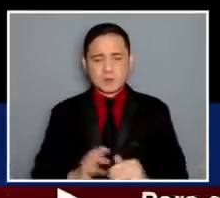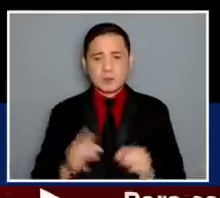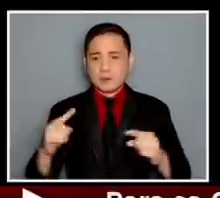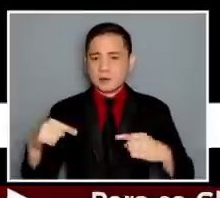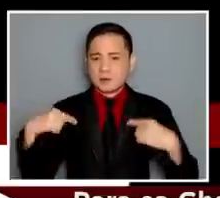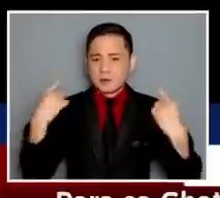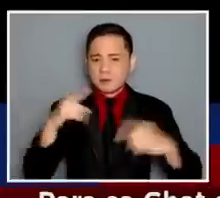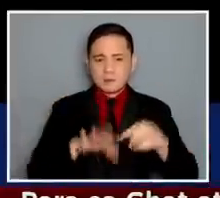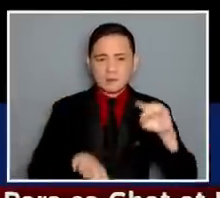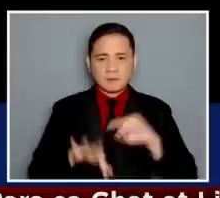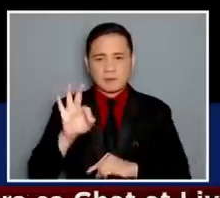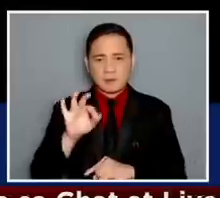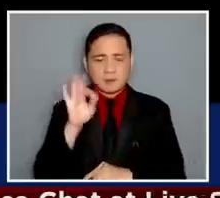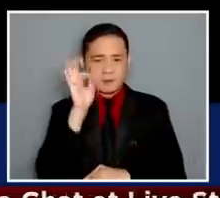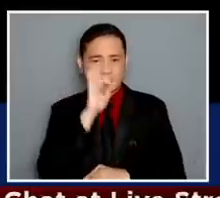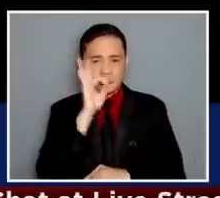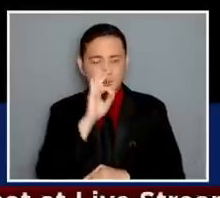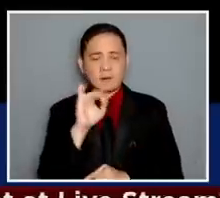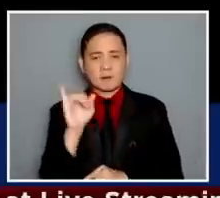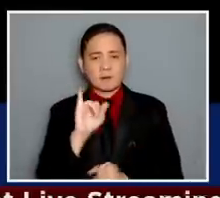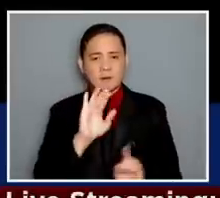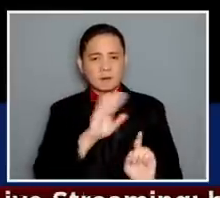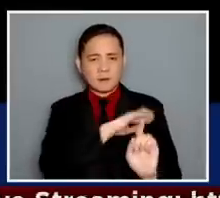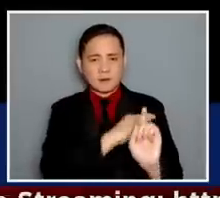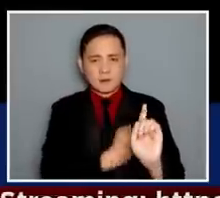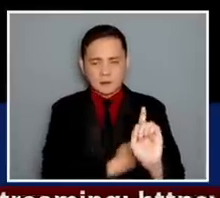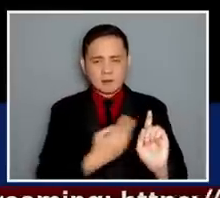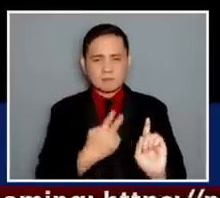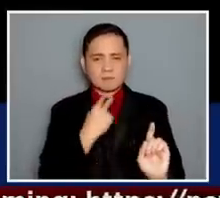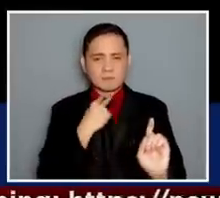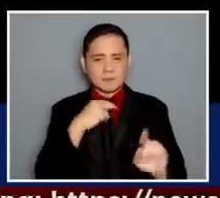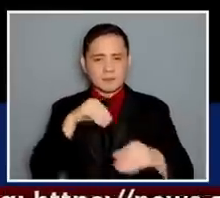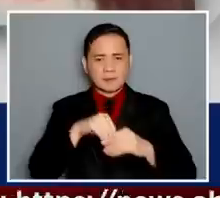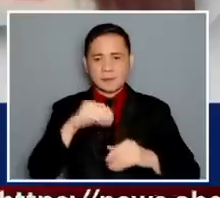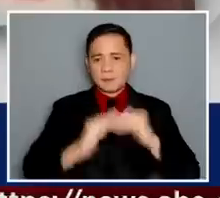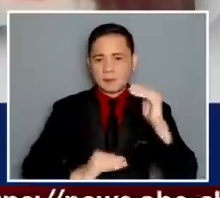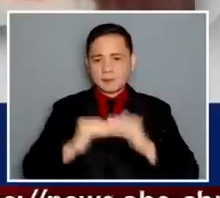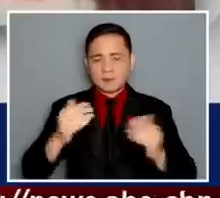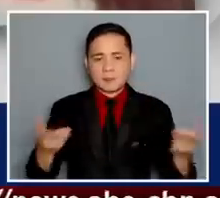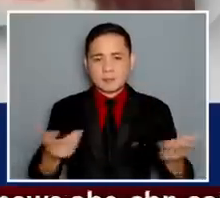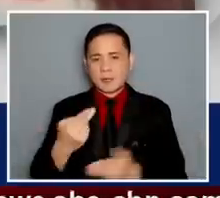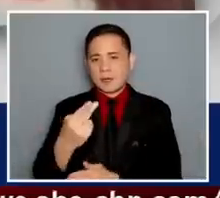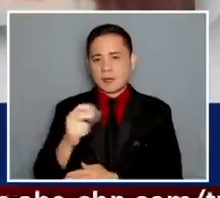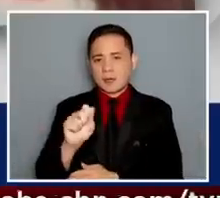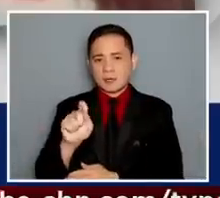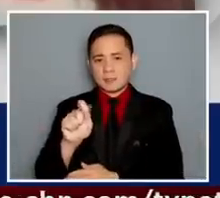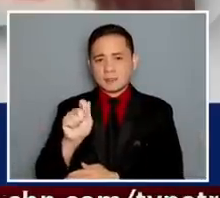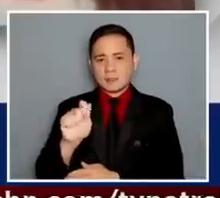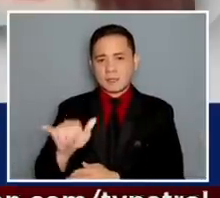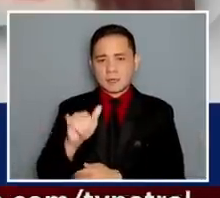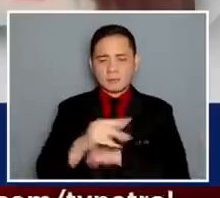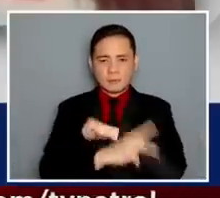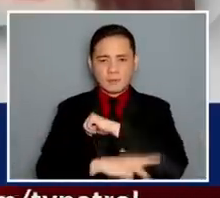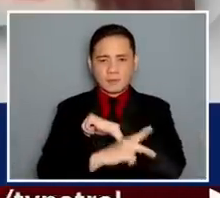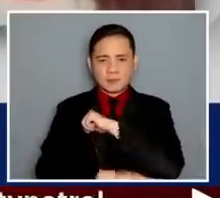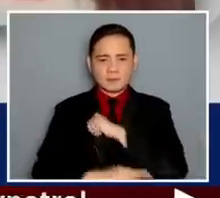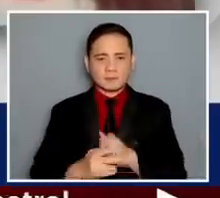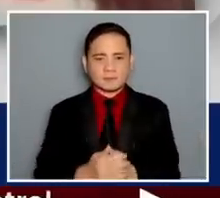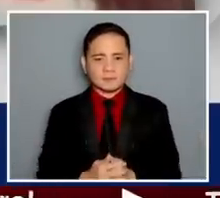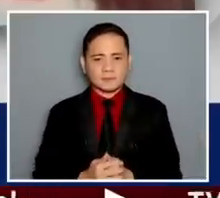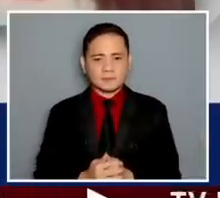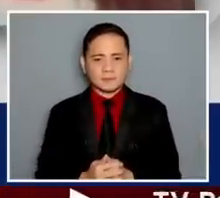na pinaniniwala ang naipit sa kanilang gumuhong bahay sa Hatay Province. Nakikiusap ang buo po na